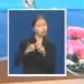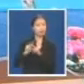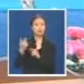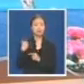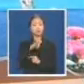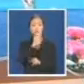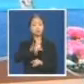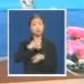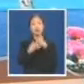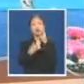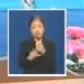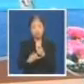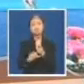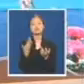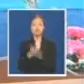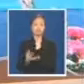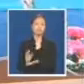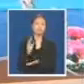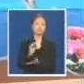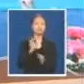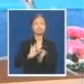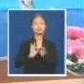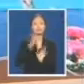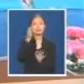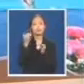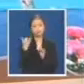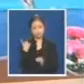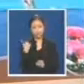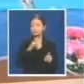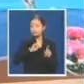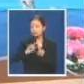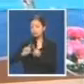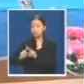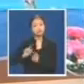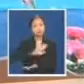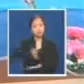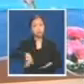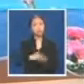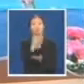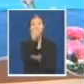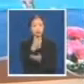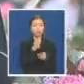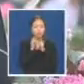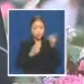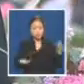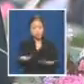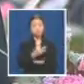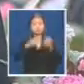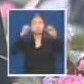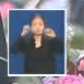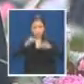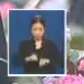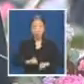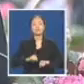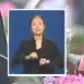นกิจและสวัสดิการด้านต่างๆทั้งนี้เป็นไปตามข้อตกลงร่วมกันและความพร้อม